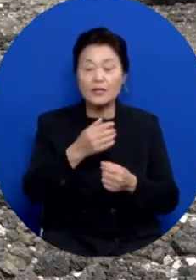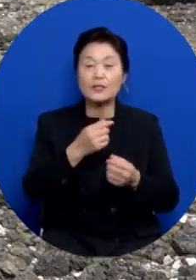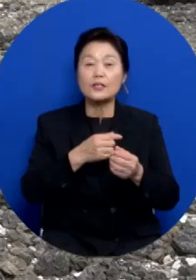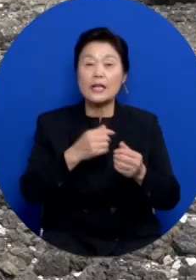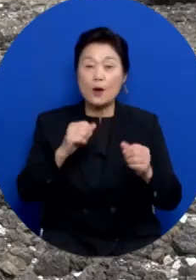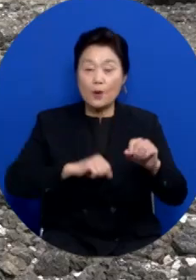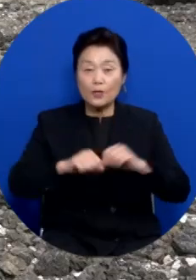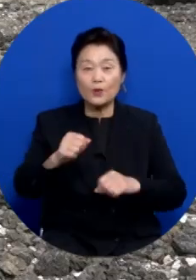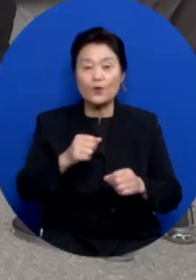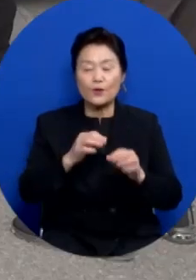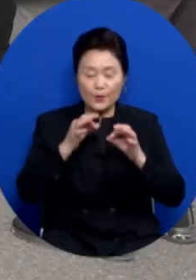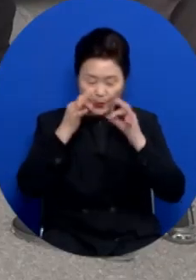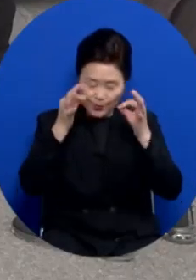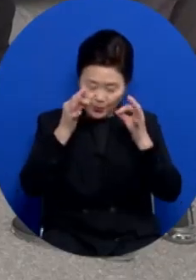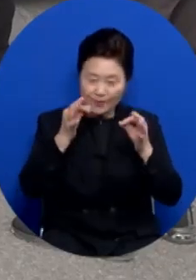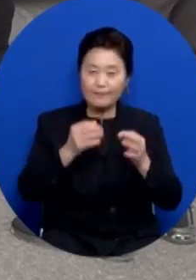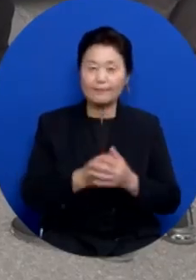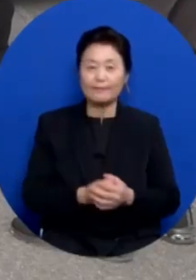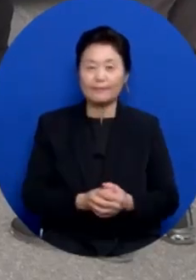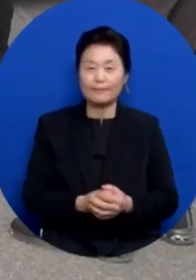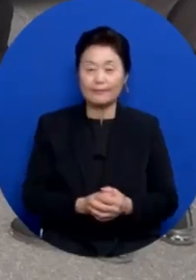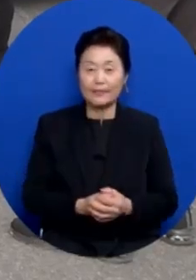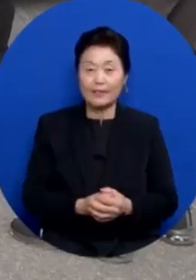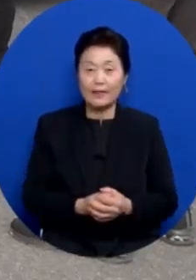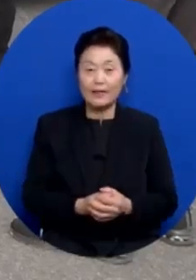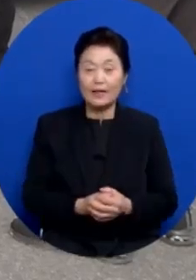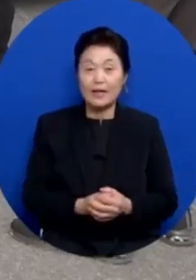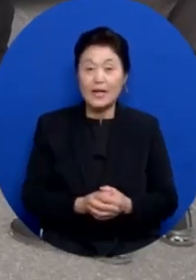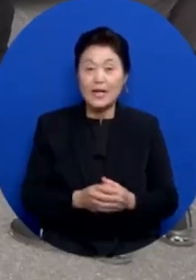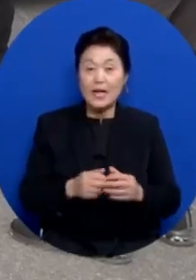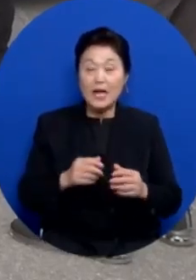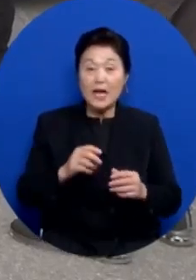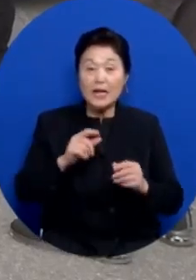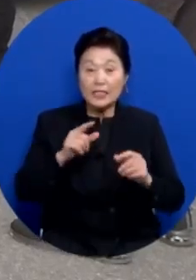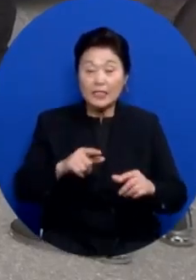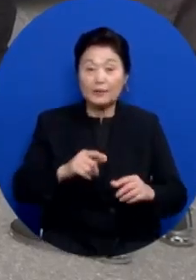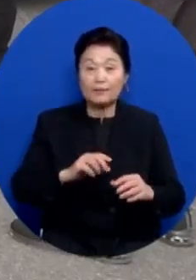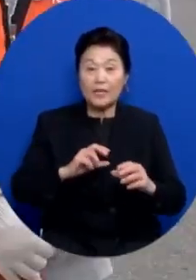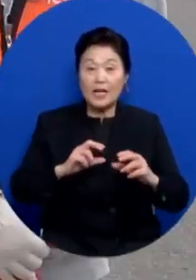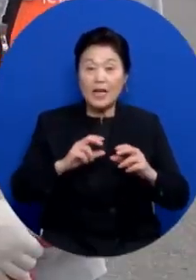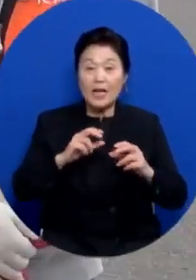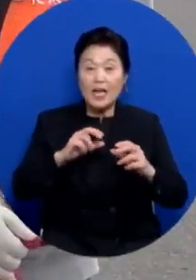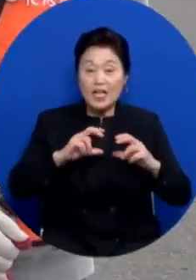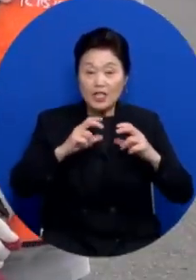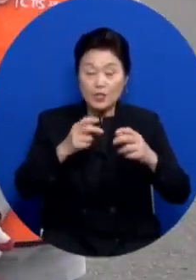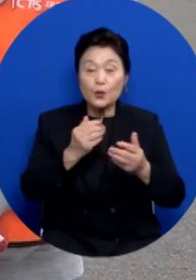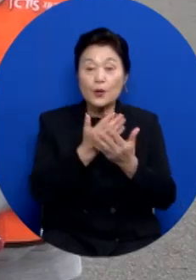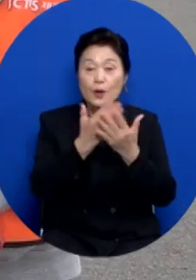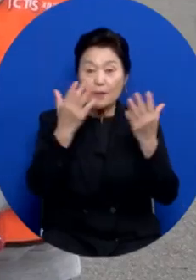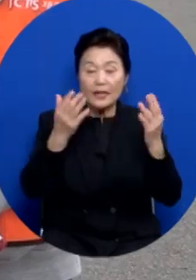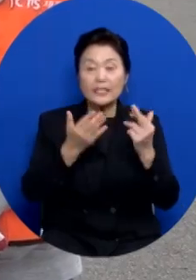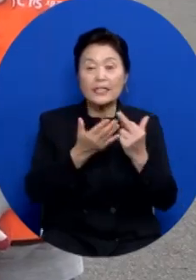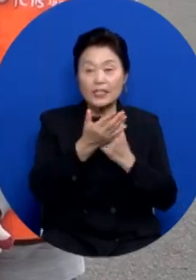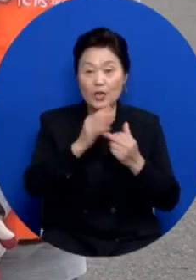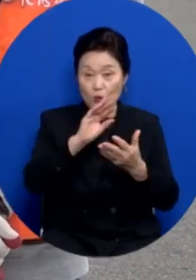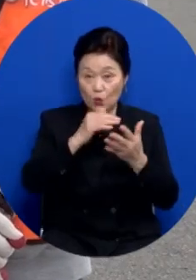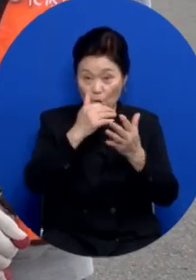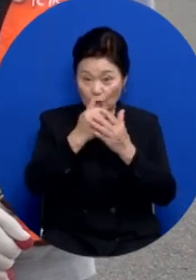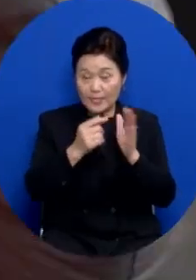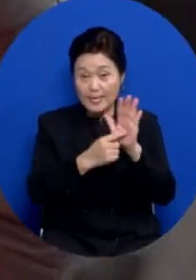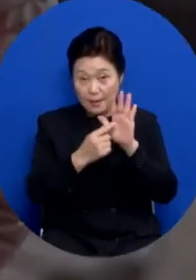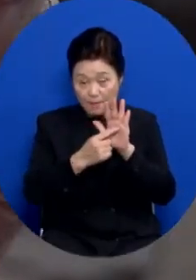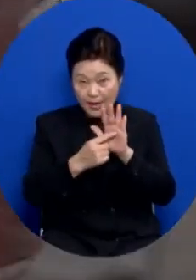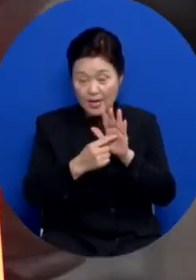계속 힘써야 될 것 같습니다. CTS 제주방송은 지구를 밝히는 제주의 그리스도인이라는 뜻의 지구제국 캠페인의